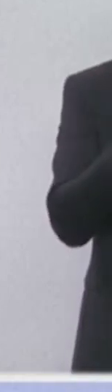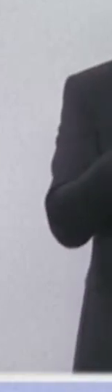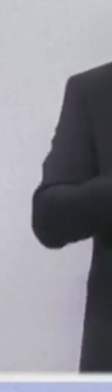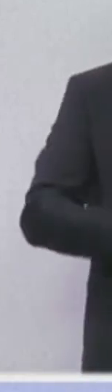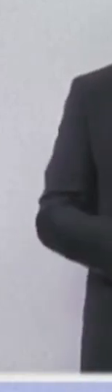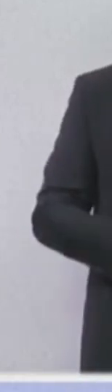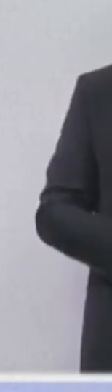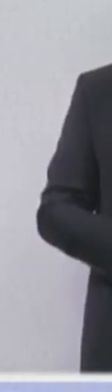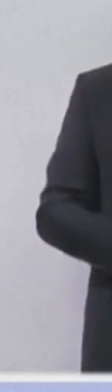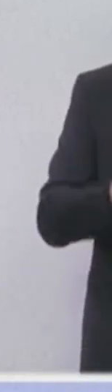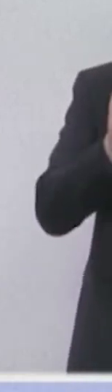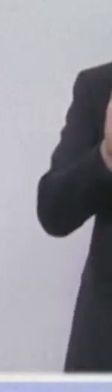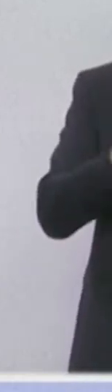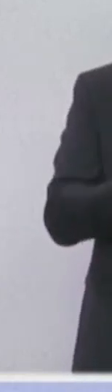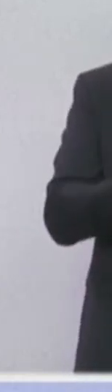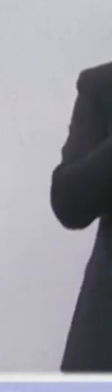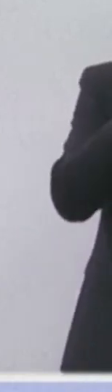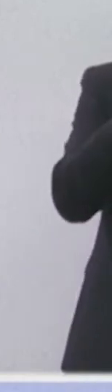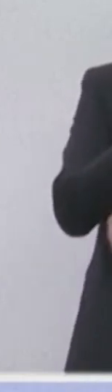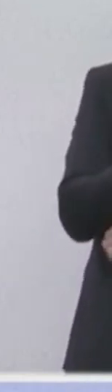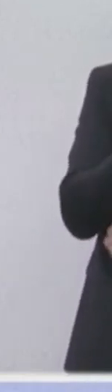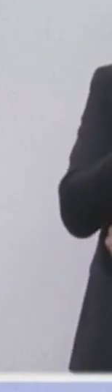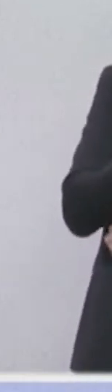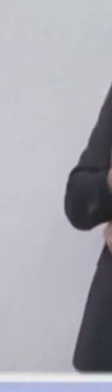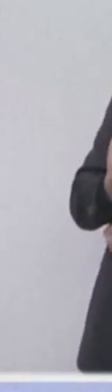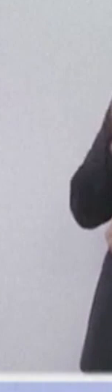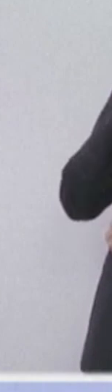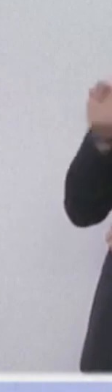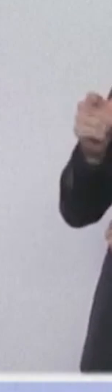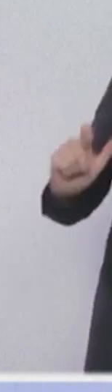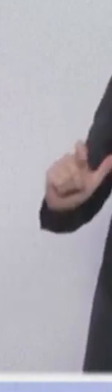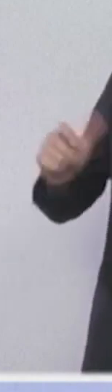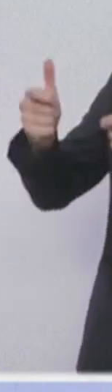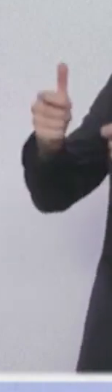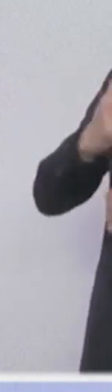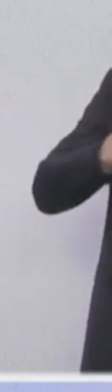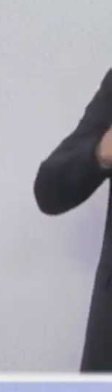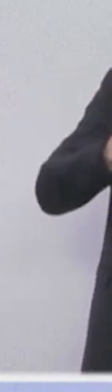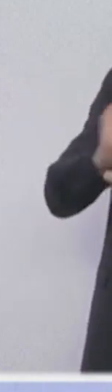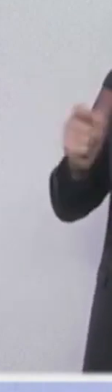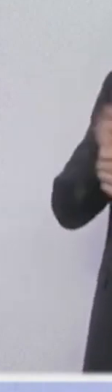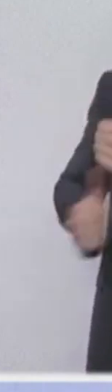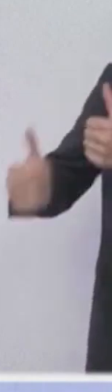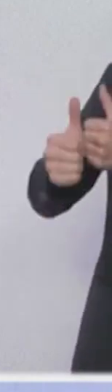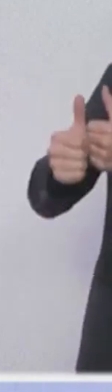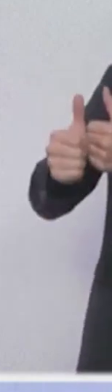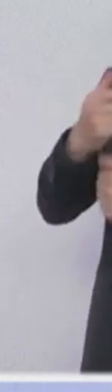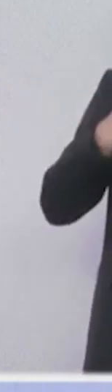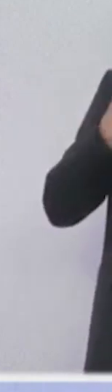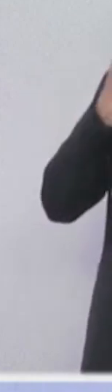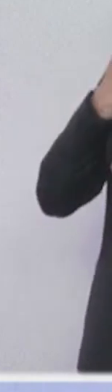D'abord, la France condamne le coup d'État militaire qui est en cours au Gabon. Et la France surveille avec